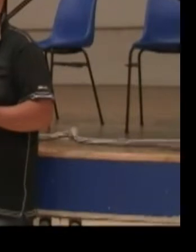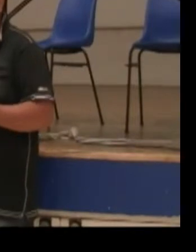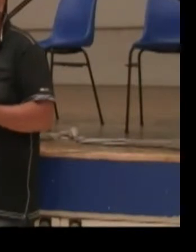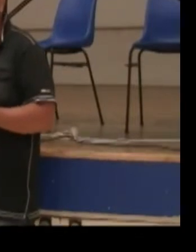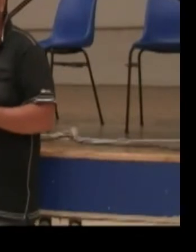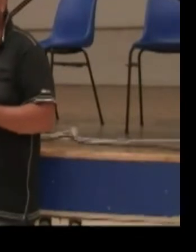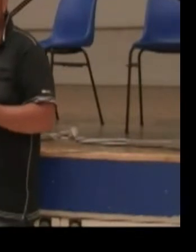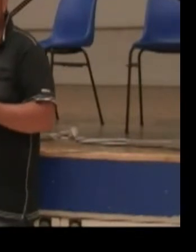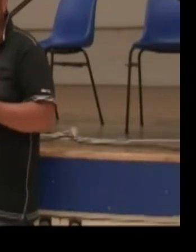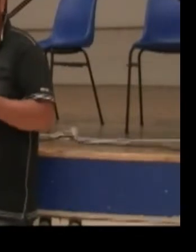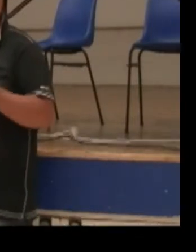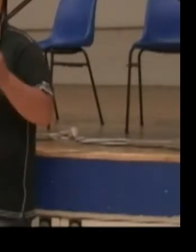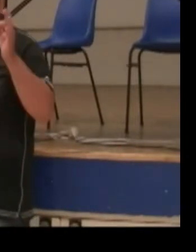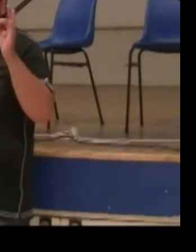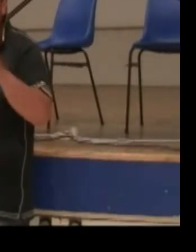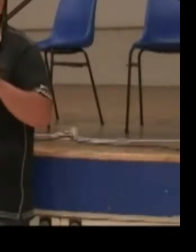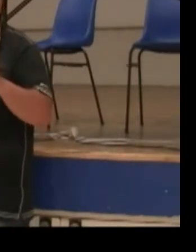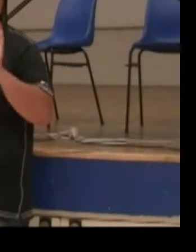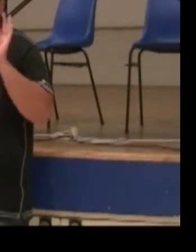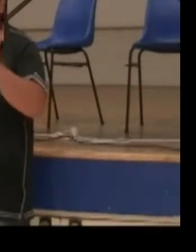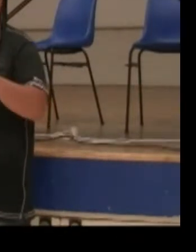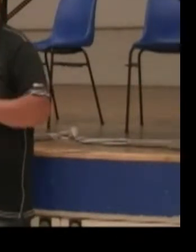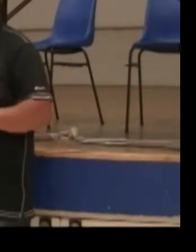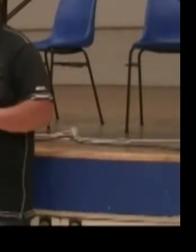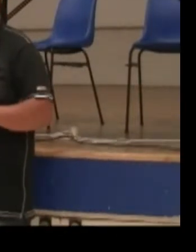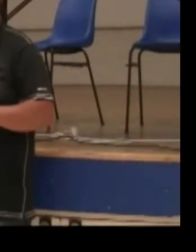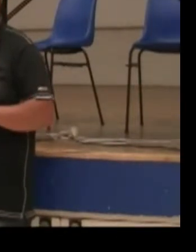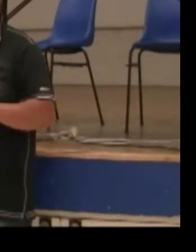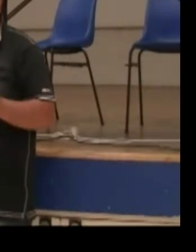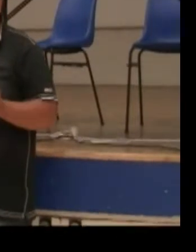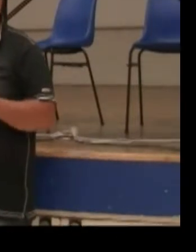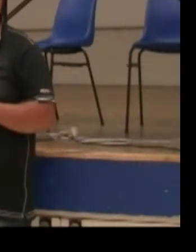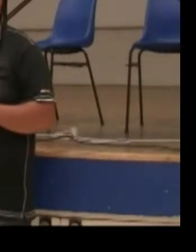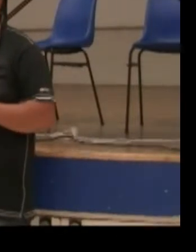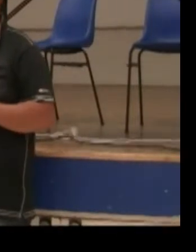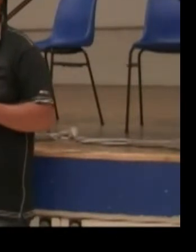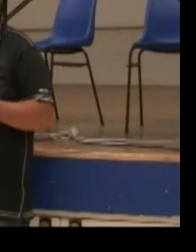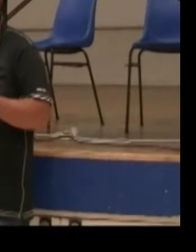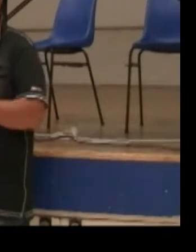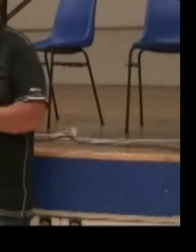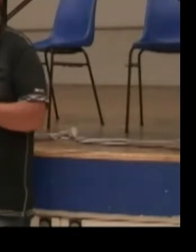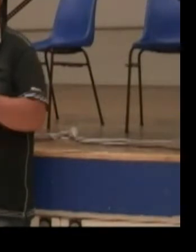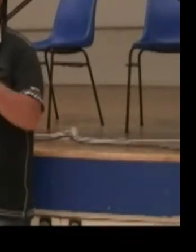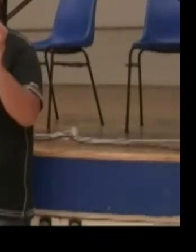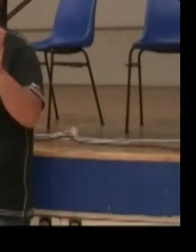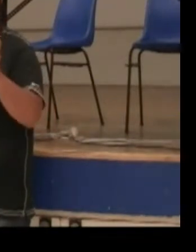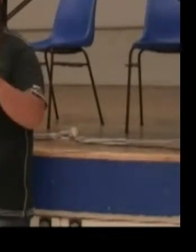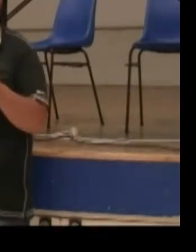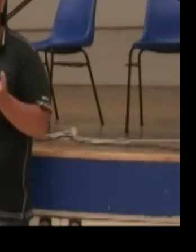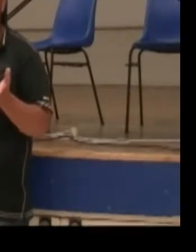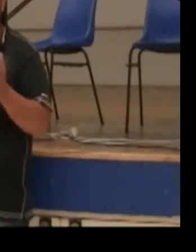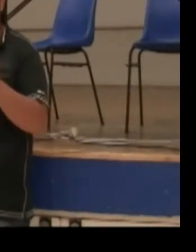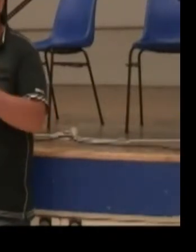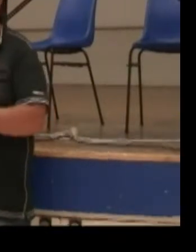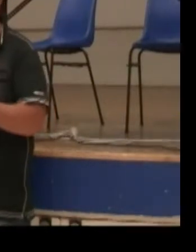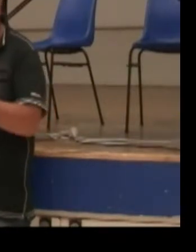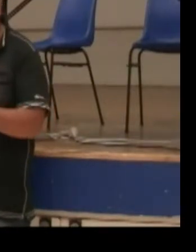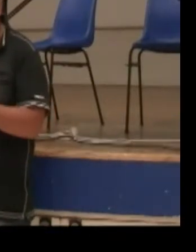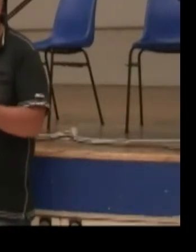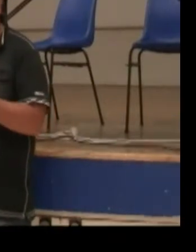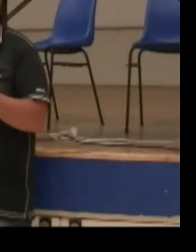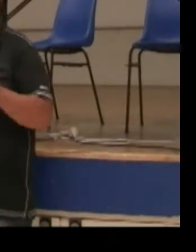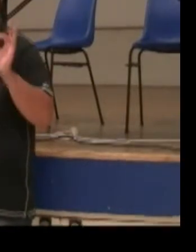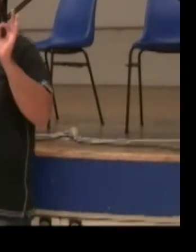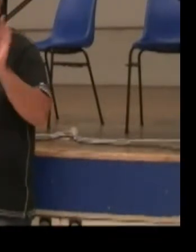sont les médias, bien sûr. Ils travestissent la vérité. Quand vous regardez les médias, ils vous disent « Ouais, il y a des roquettes qui sont descendues là, des roquettes